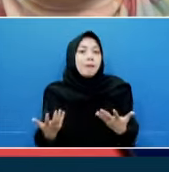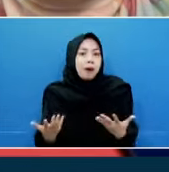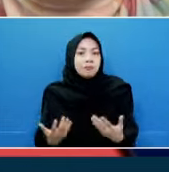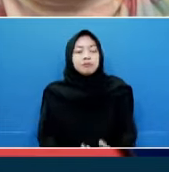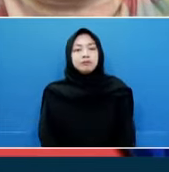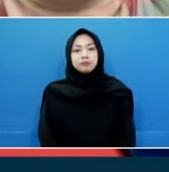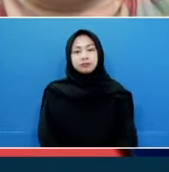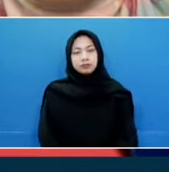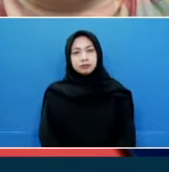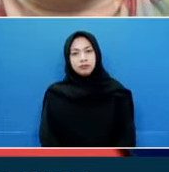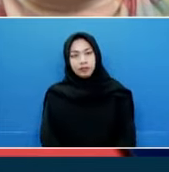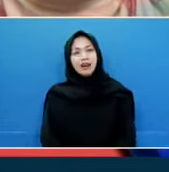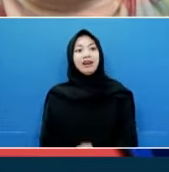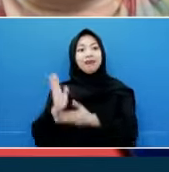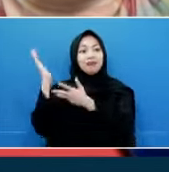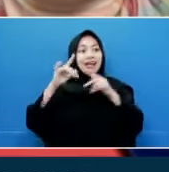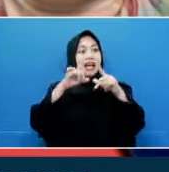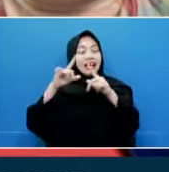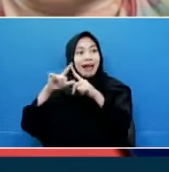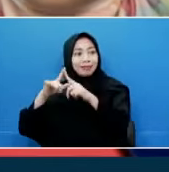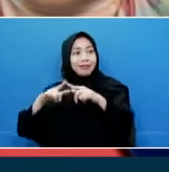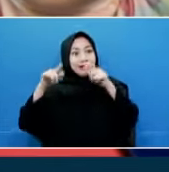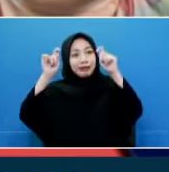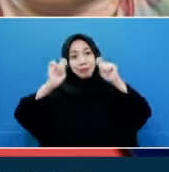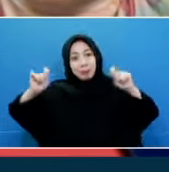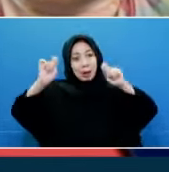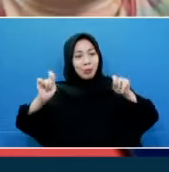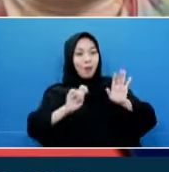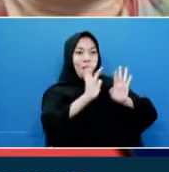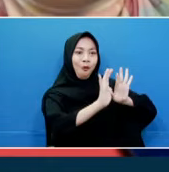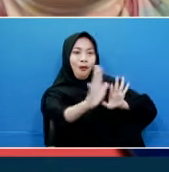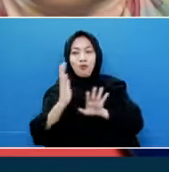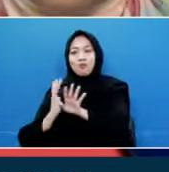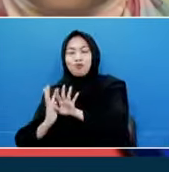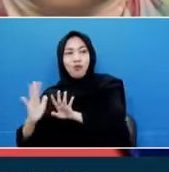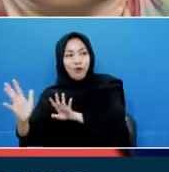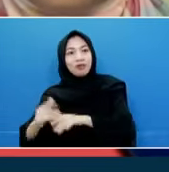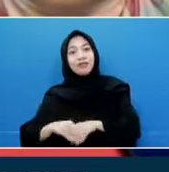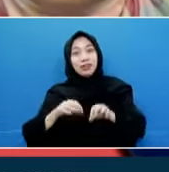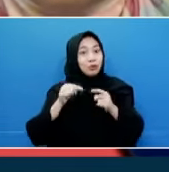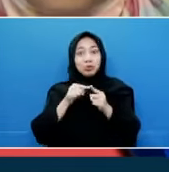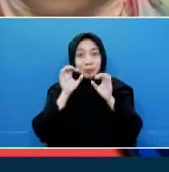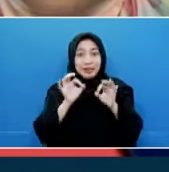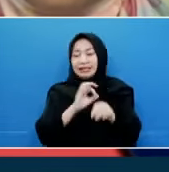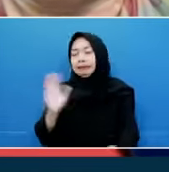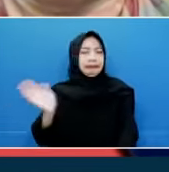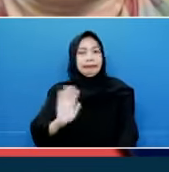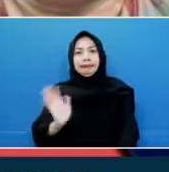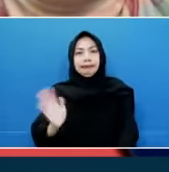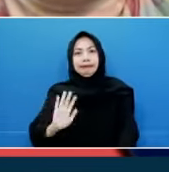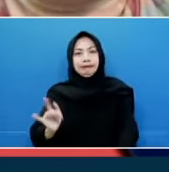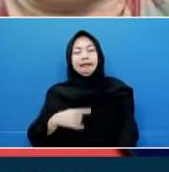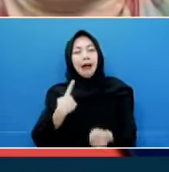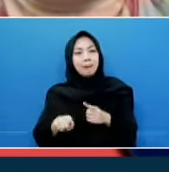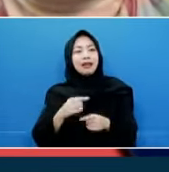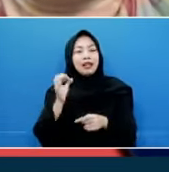kemudian mencerdaskan ya tidak kemudian juga mengedukasi pemilih dan justru sebetulnya ini justru membahayakan dan pemilih ya kalau sudah begini kan